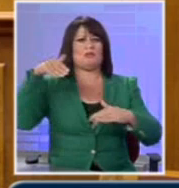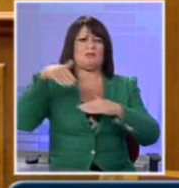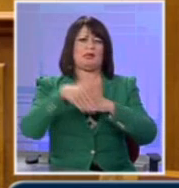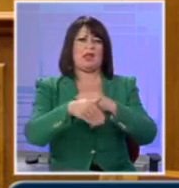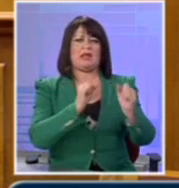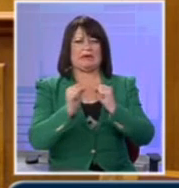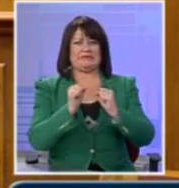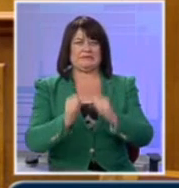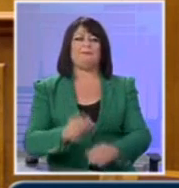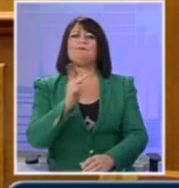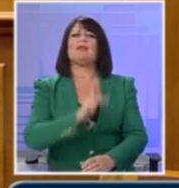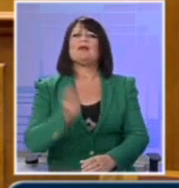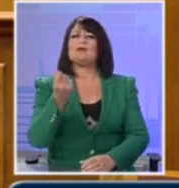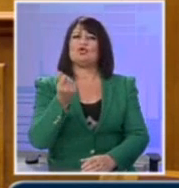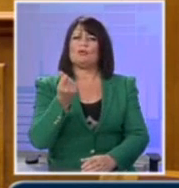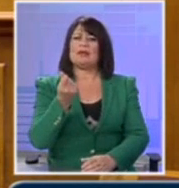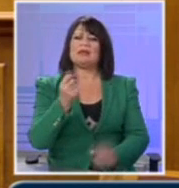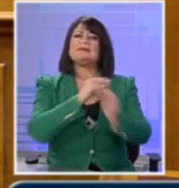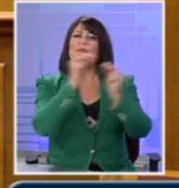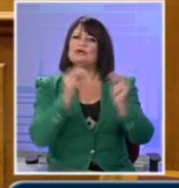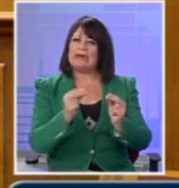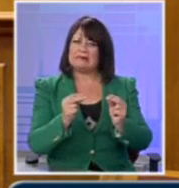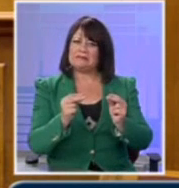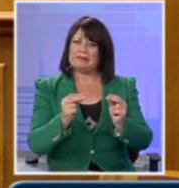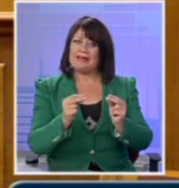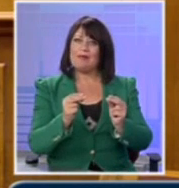κοινωνικές και οικονομικές συνέπειες της ύφεσης,